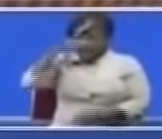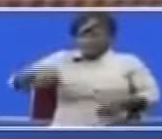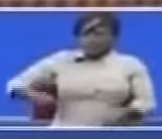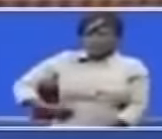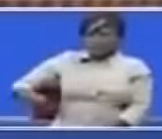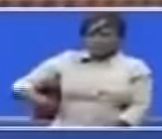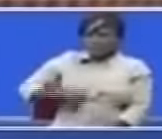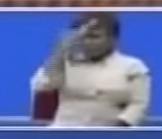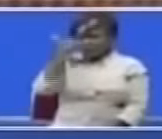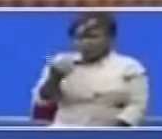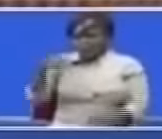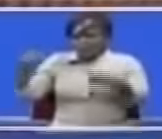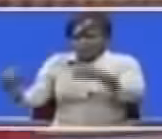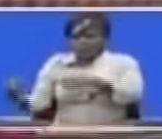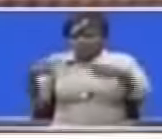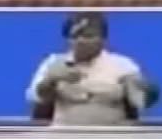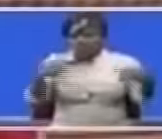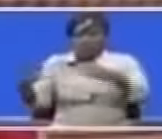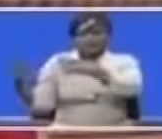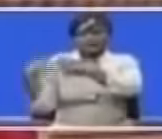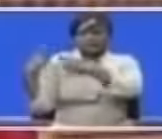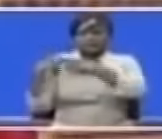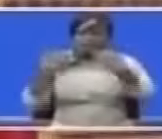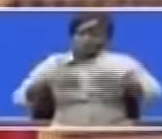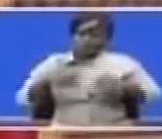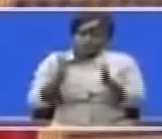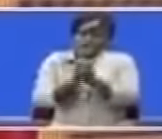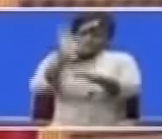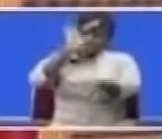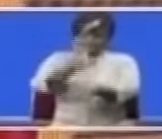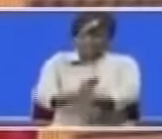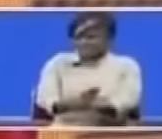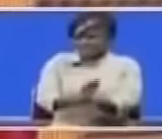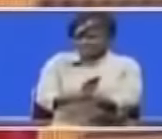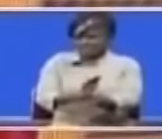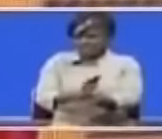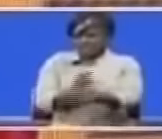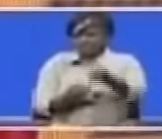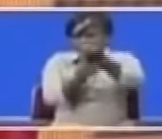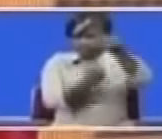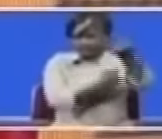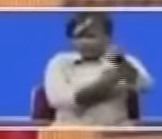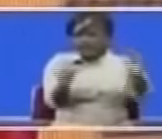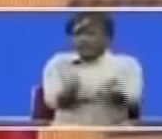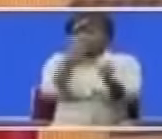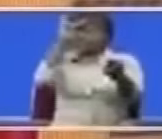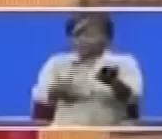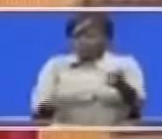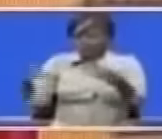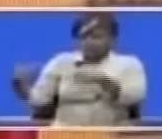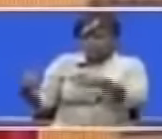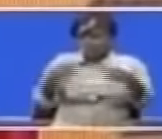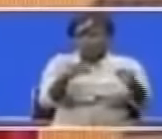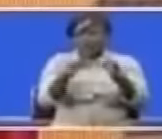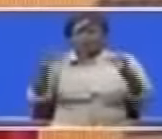njaa kutokana na mzozo baina ya wasimamizi wa makao hayo na kanisa linalodaiwa kuwafadhili. Inadaiwa kuwa mzozo huu